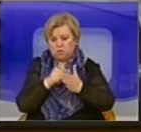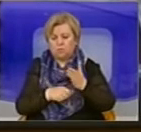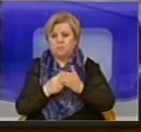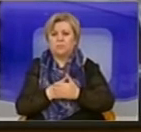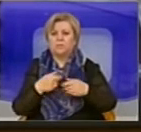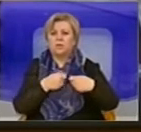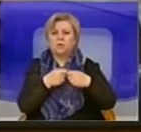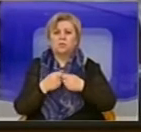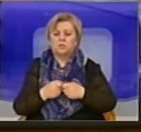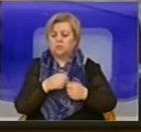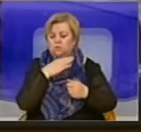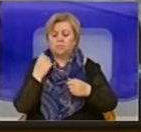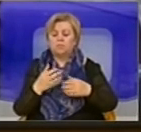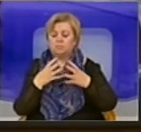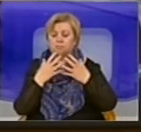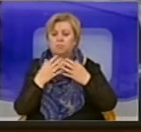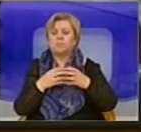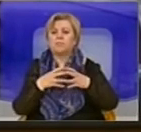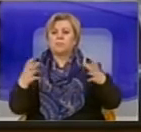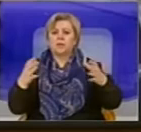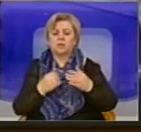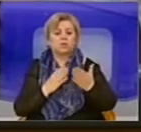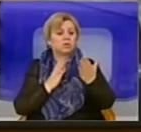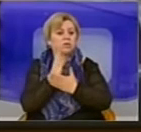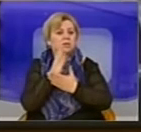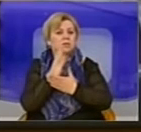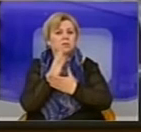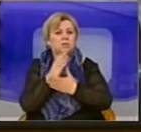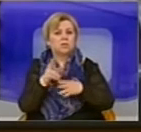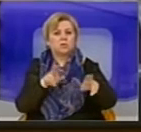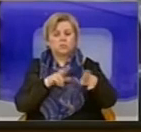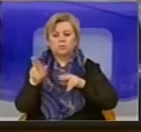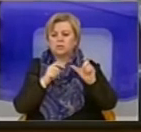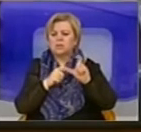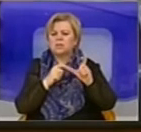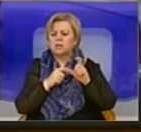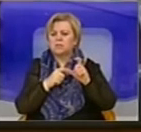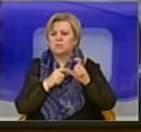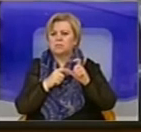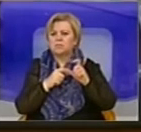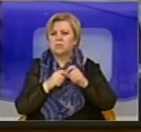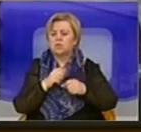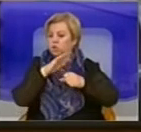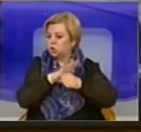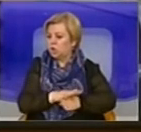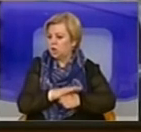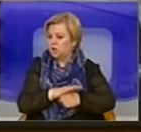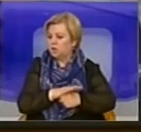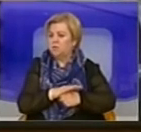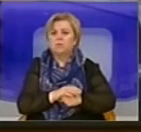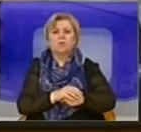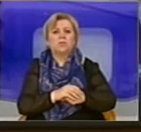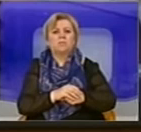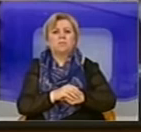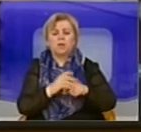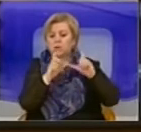organizatë do të ishte jashtëzakonisht i madh sepse do të kishin qasje të drejtë për drejtë në gjykatën e Strasburgut për shkeljet që institucionet e